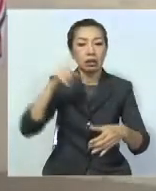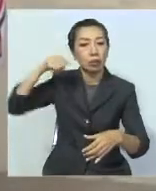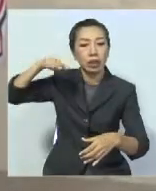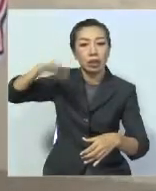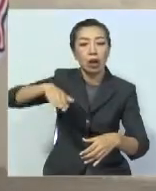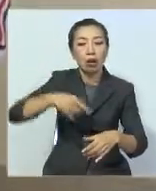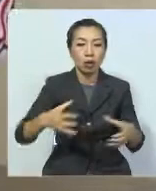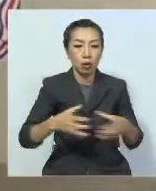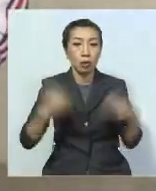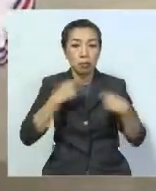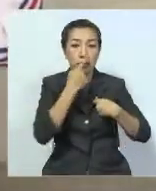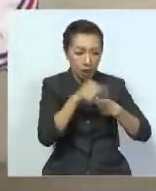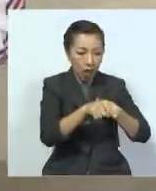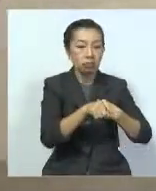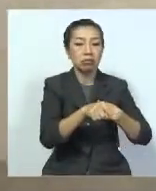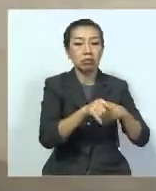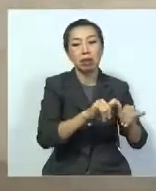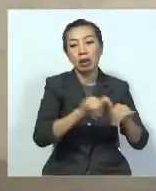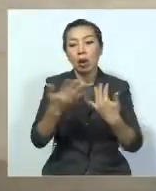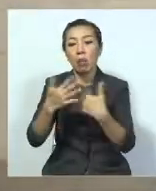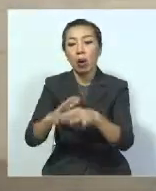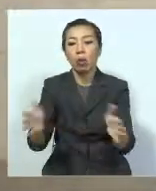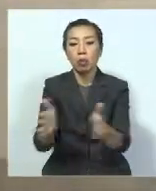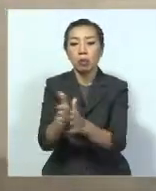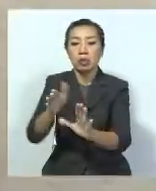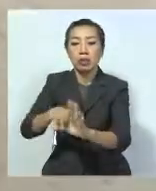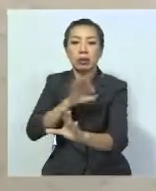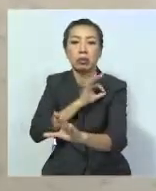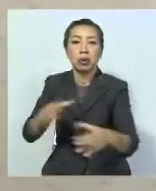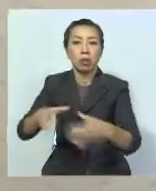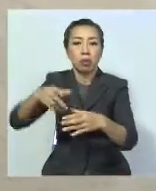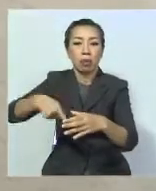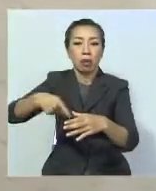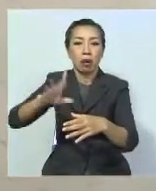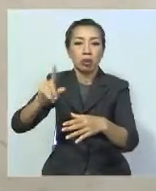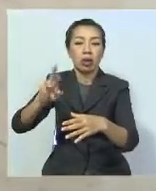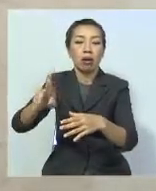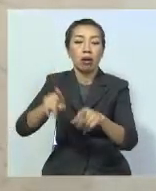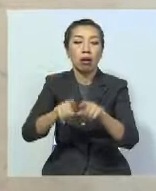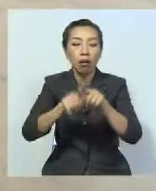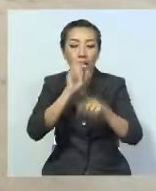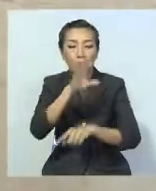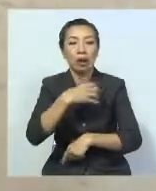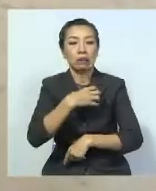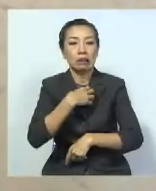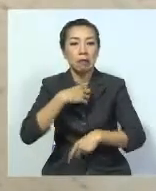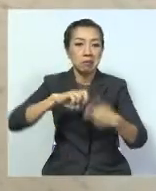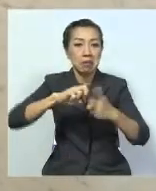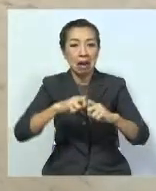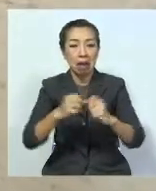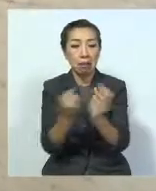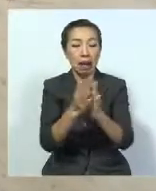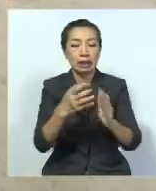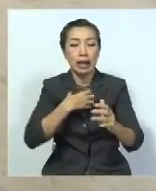นสมาชิกพรรคด้วยเหตุผลว่าอยากลดความขัดแย้งและเชื่ออุดมการณ์ของพรรค คือตอนแรกเนี่ยนะครับ